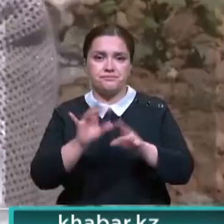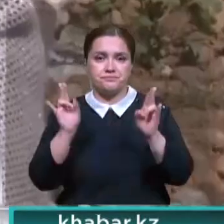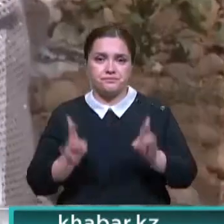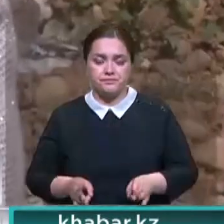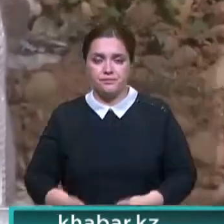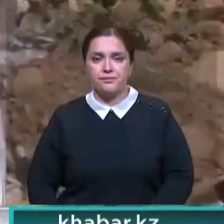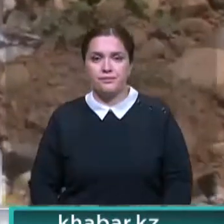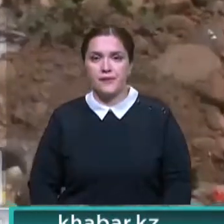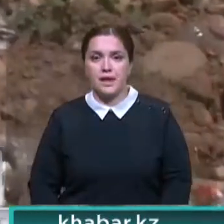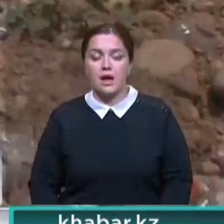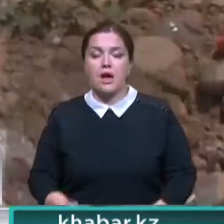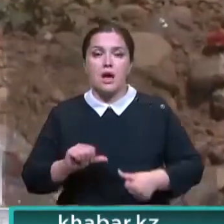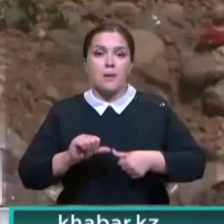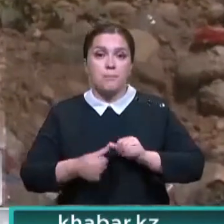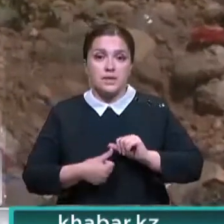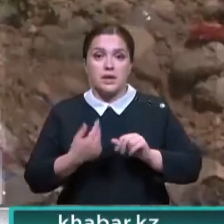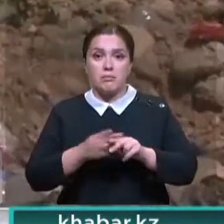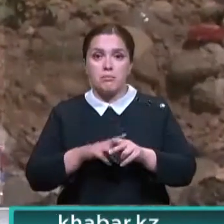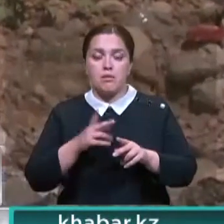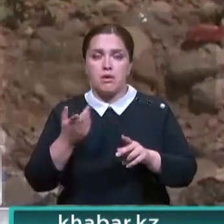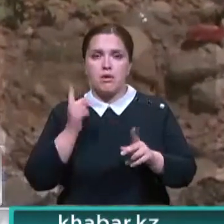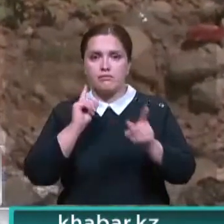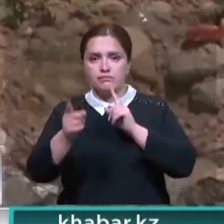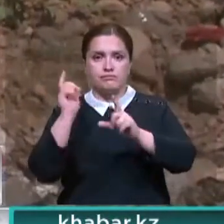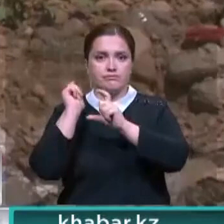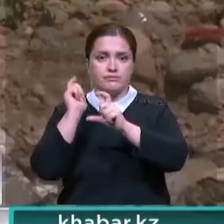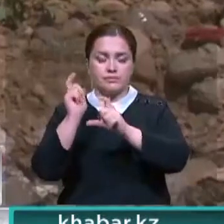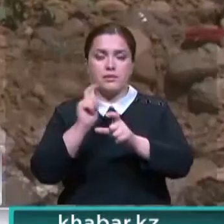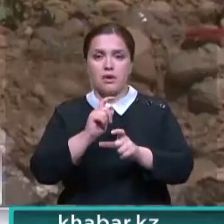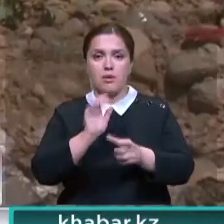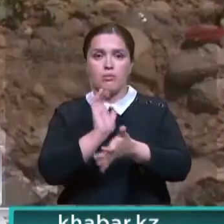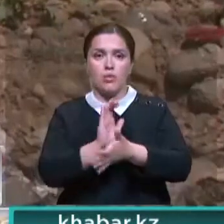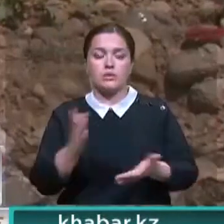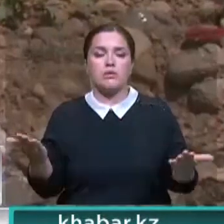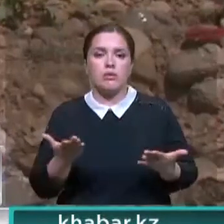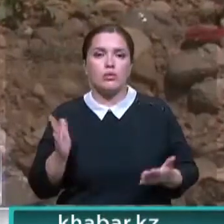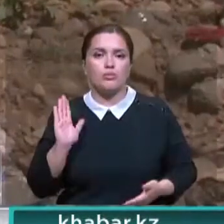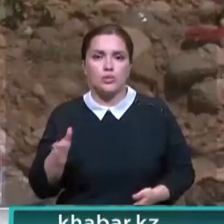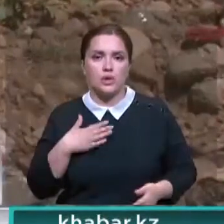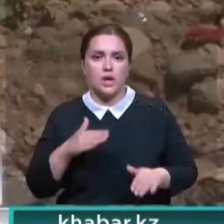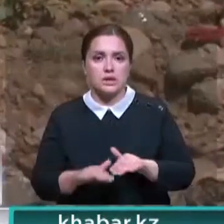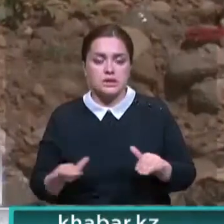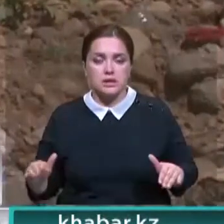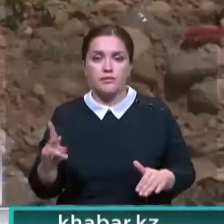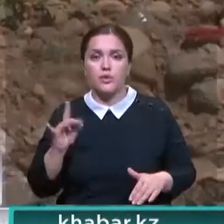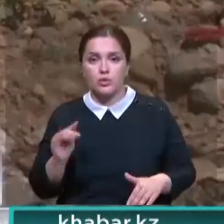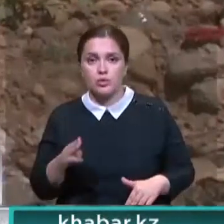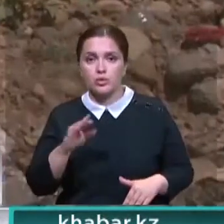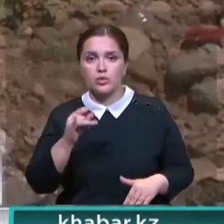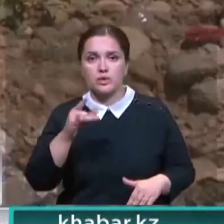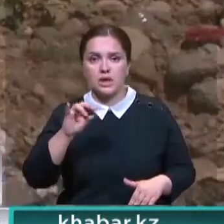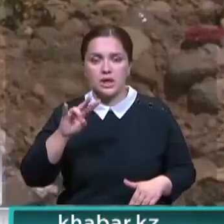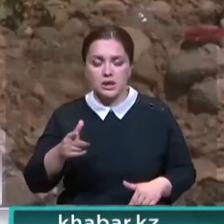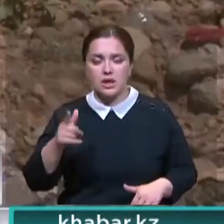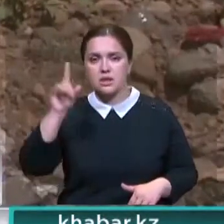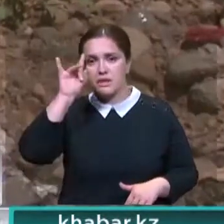болеет. Постоянно мимо наших домов проезжают грузовики с мусором. Какое будущее ждет наших детей и внуков? Тургень – известная на юге